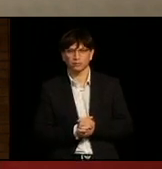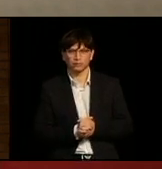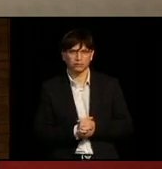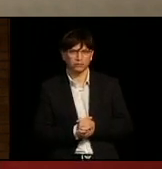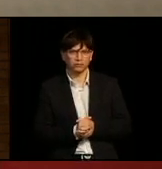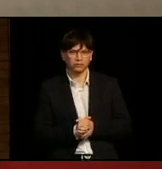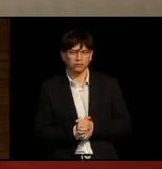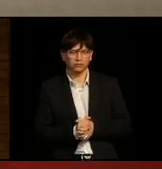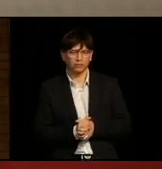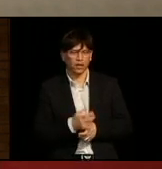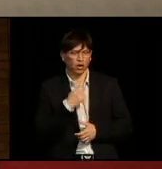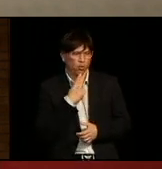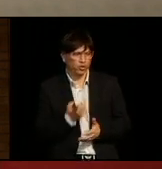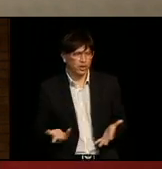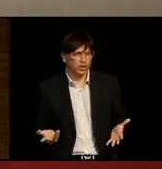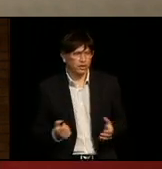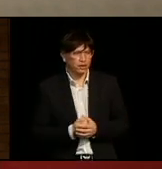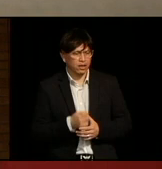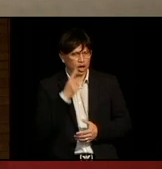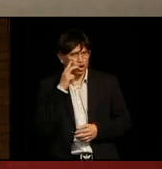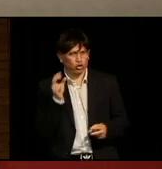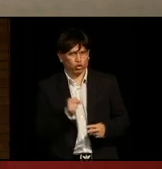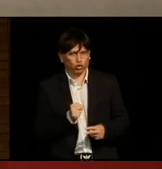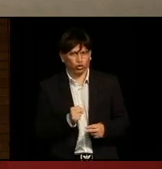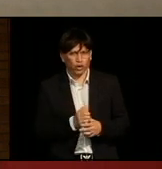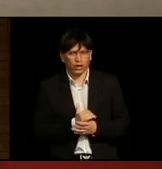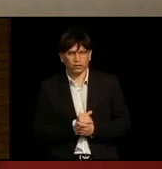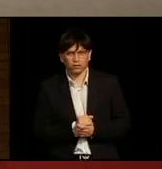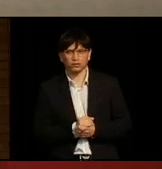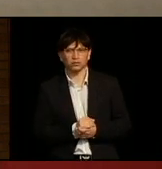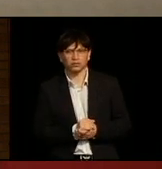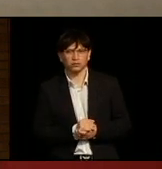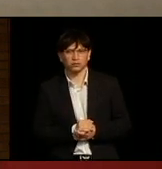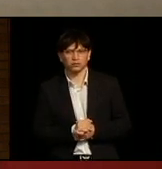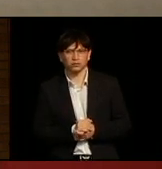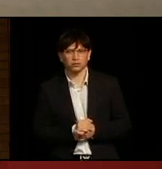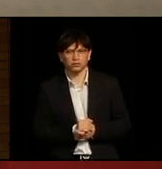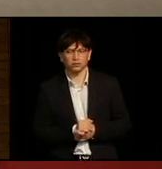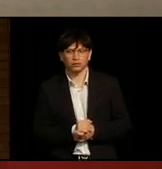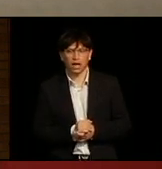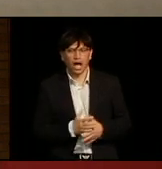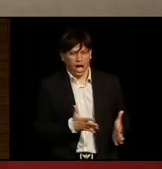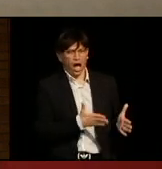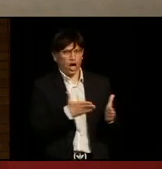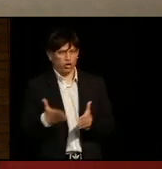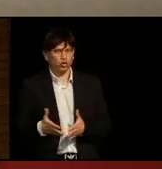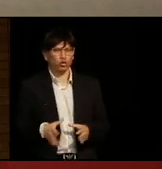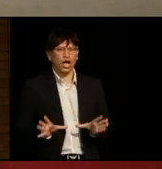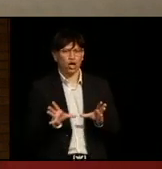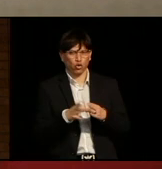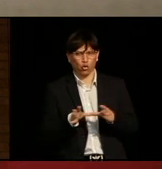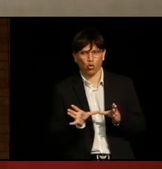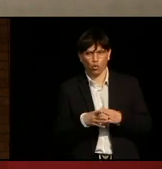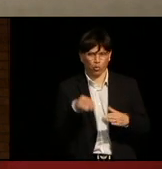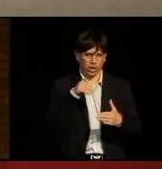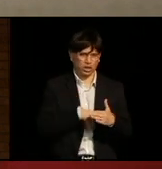convegno come dire trovando il filo rosso e e favorendo proprio un'integrazione di